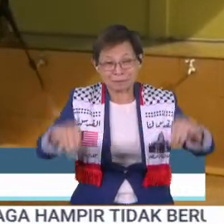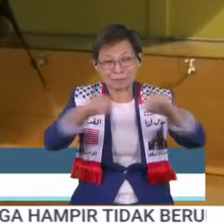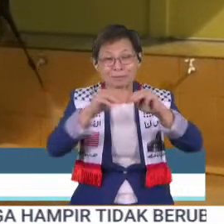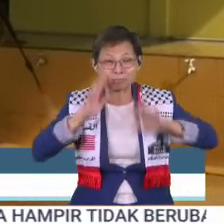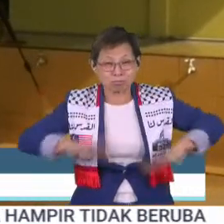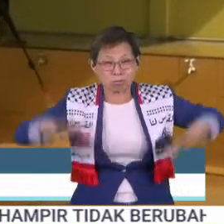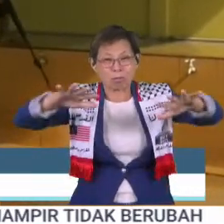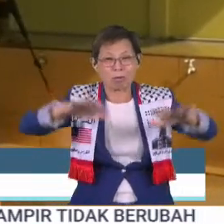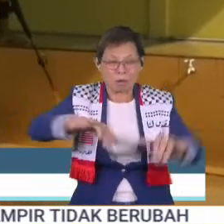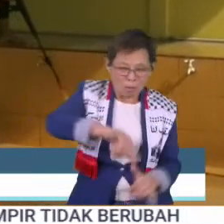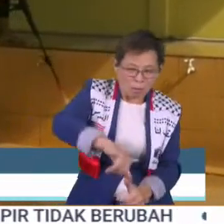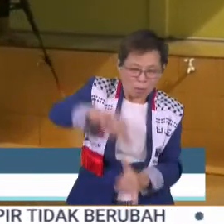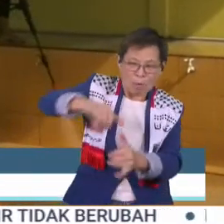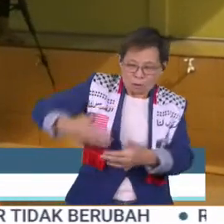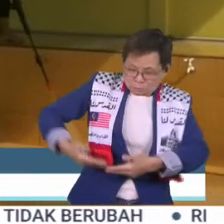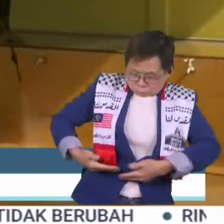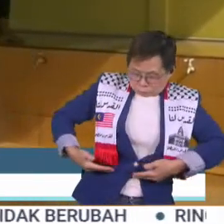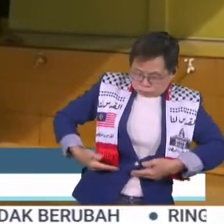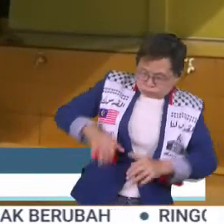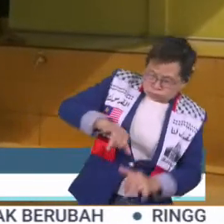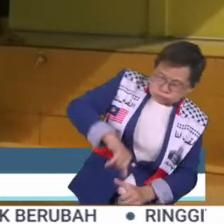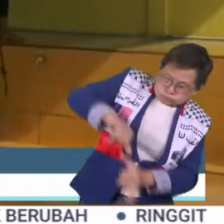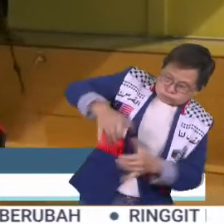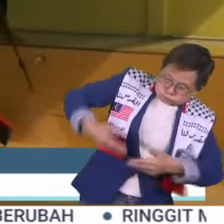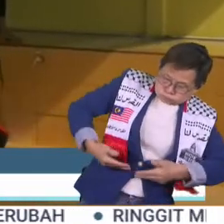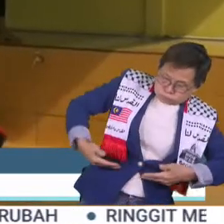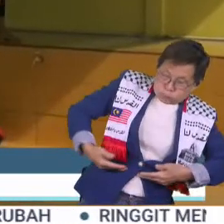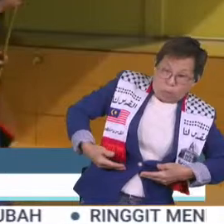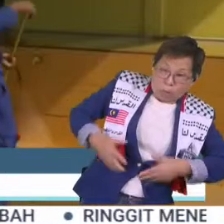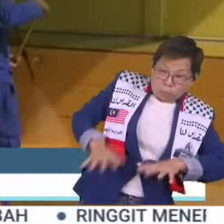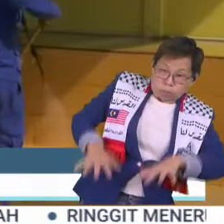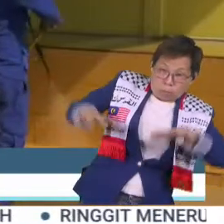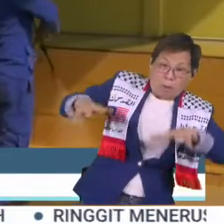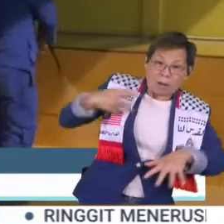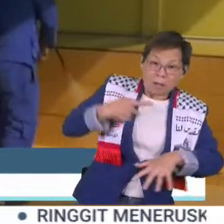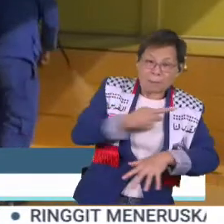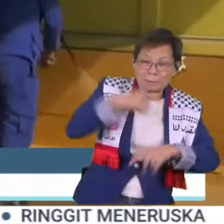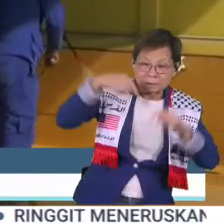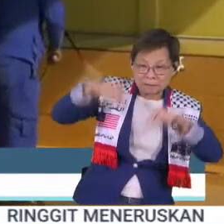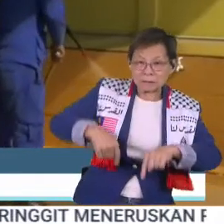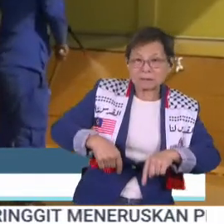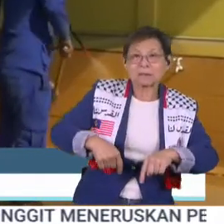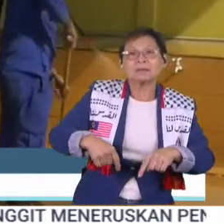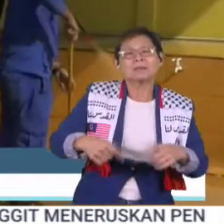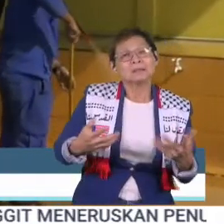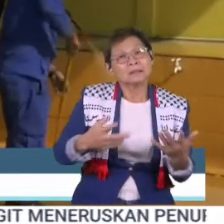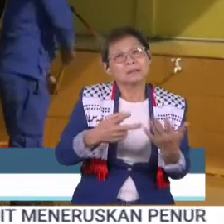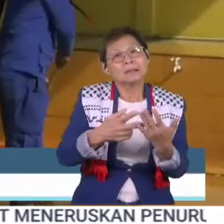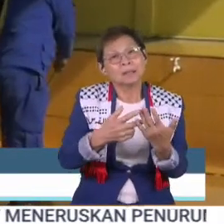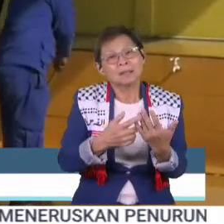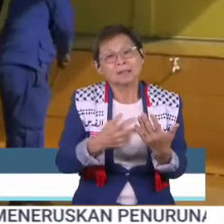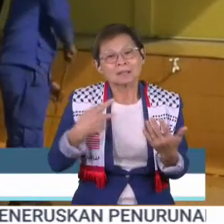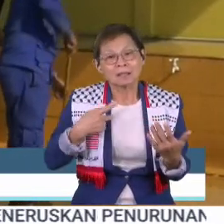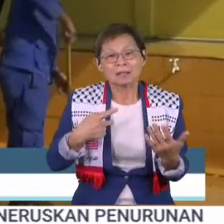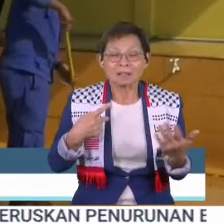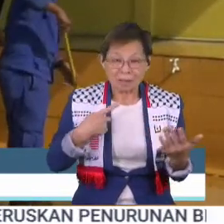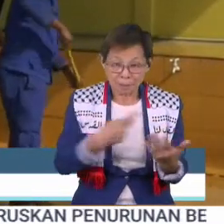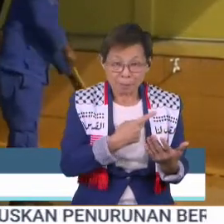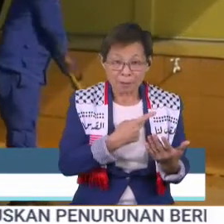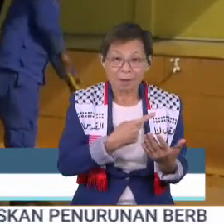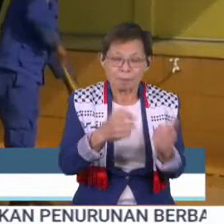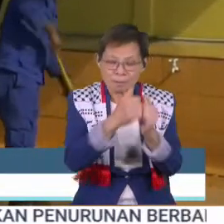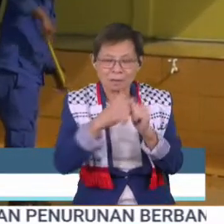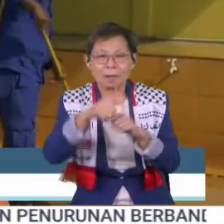dalam lebih kurang paras pinggang lah. Jadi kami APM Tumpat ini mengambil inisiatif bersama penduduk kampung dan juga